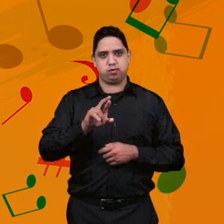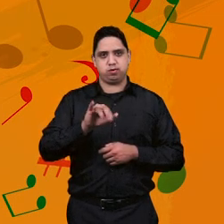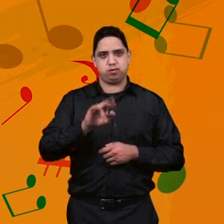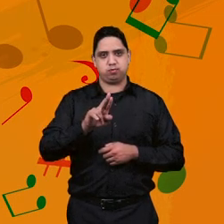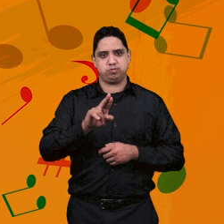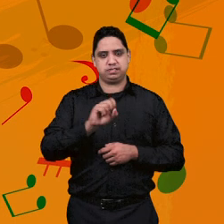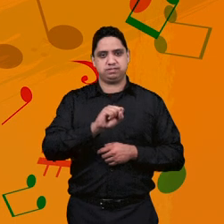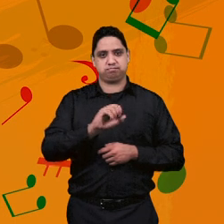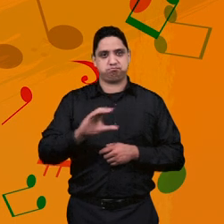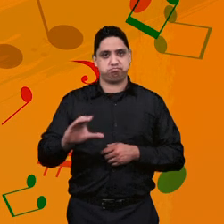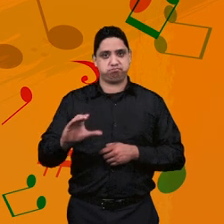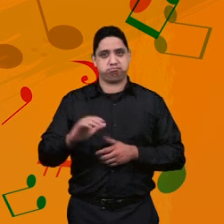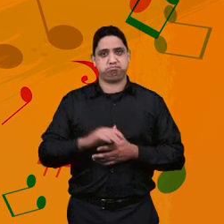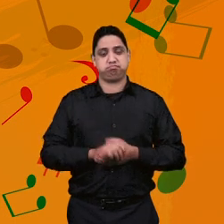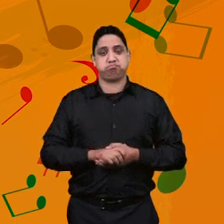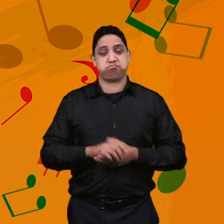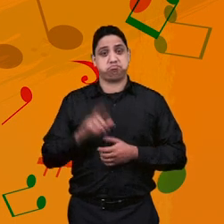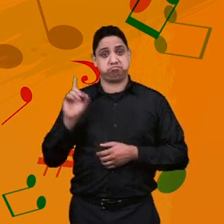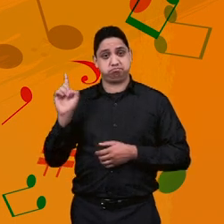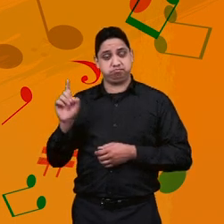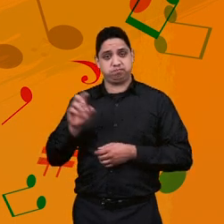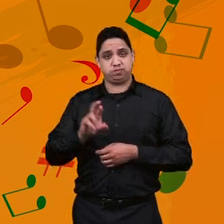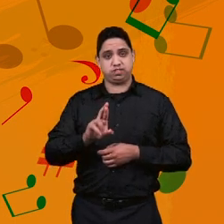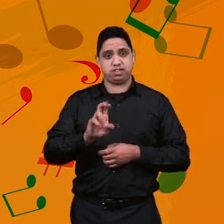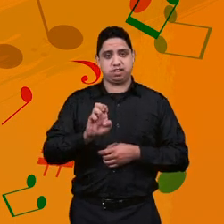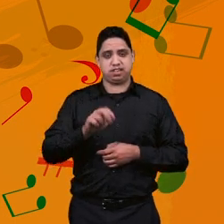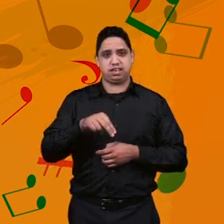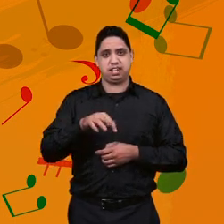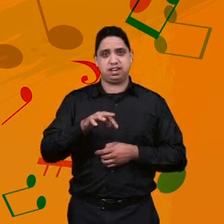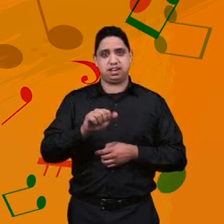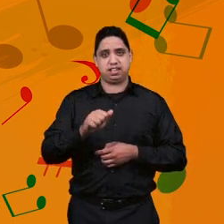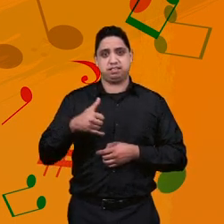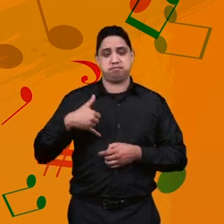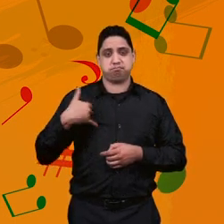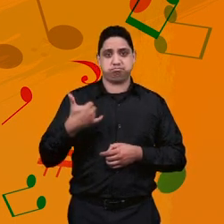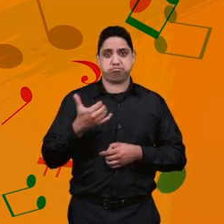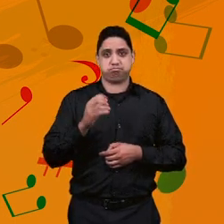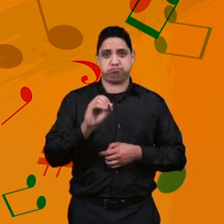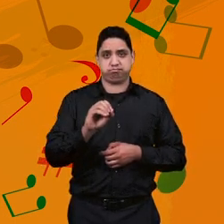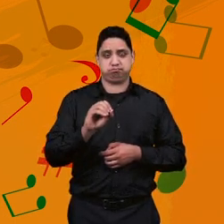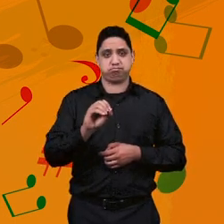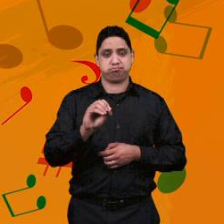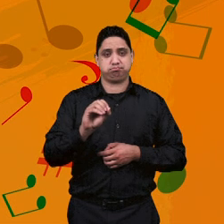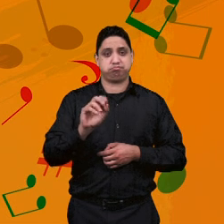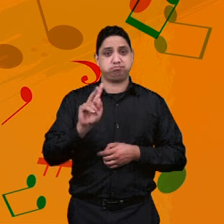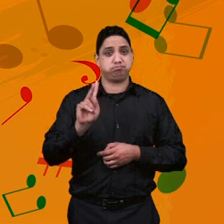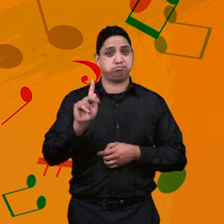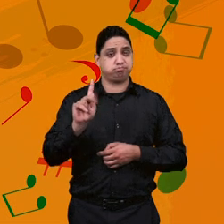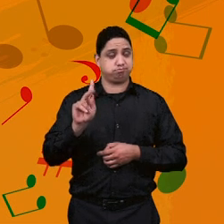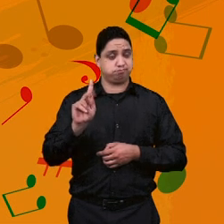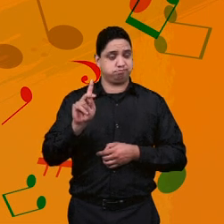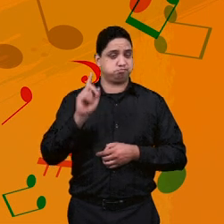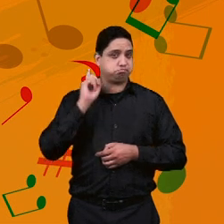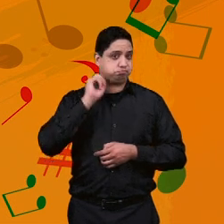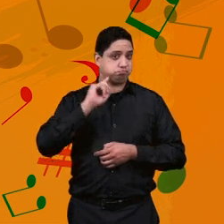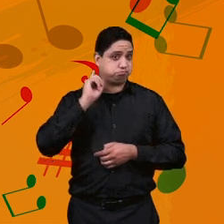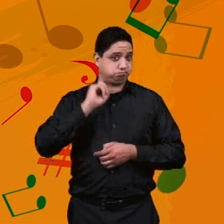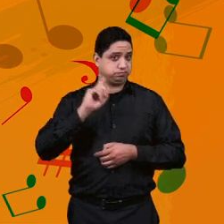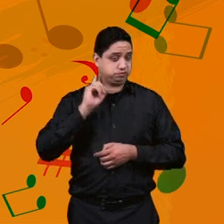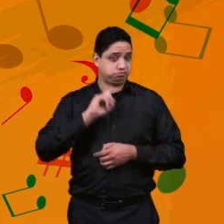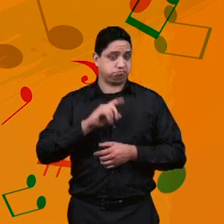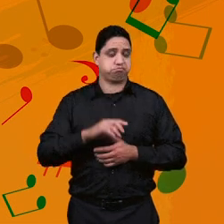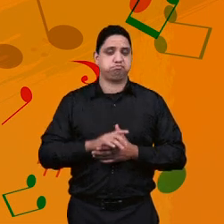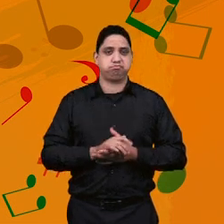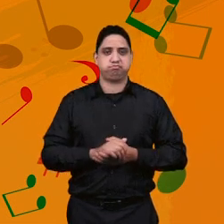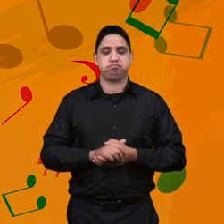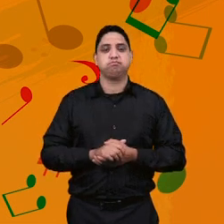Renata Cristina, elle a 10 ans. C'est un intermédiaire qui est travailleuse, que é o